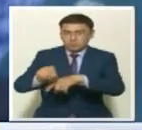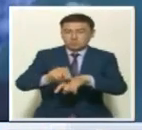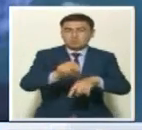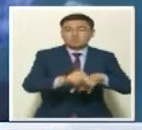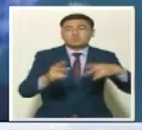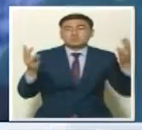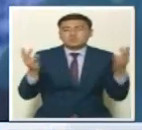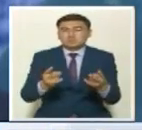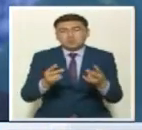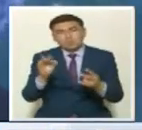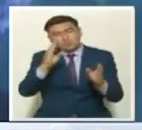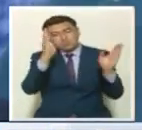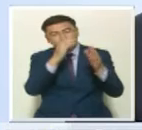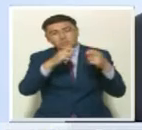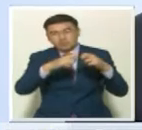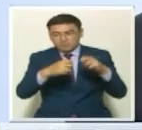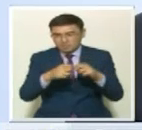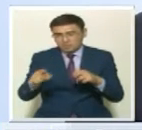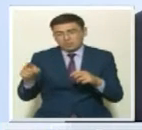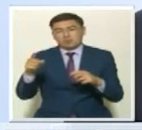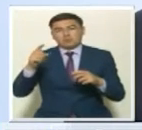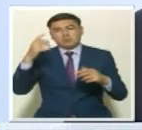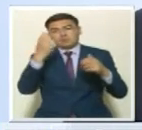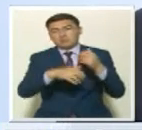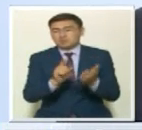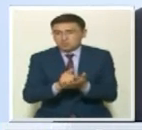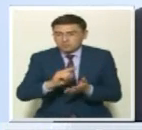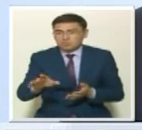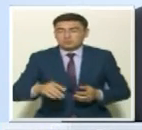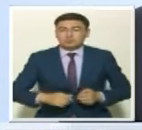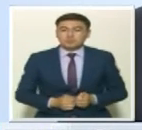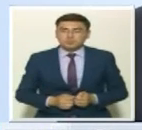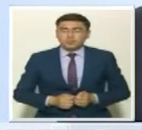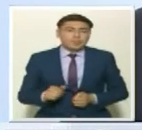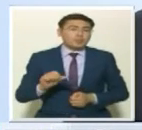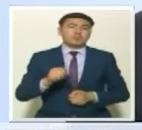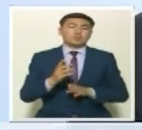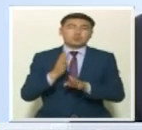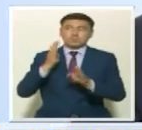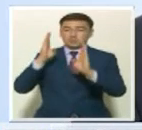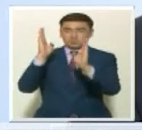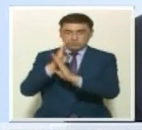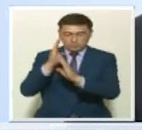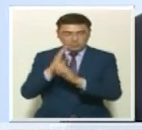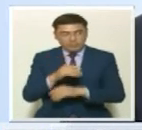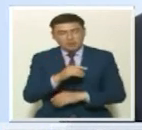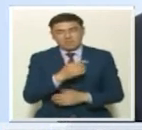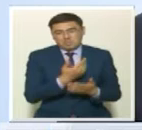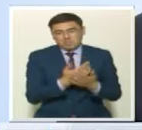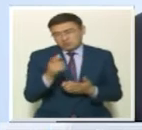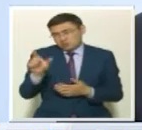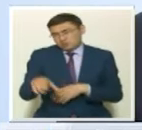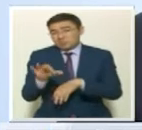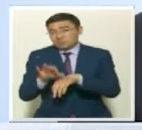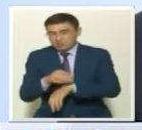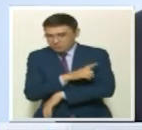экологиялық проблемаларға назар аудару. Экологиямен бірінші кезекте мамандар айналысу керек. Яғни дәрігерлер адамды емдеумен айналысатын